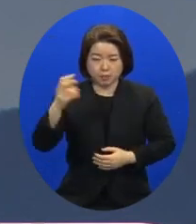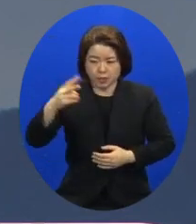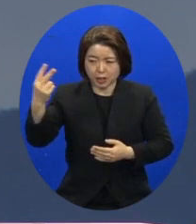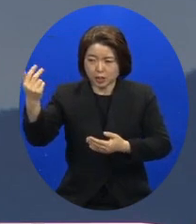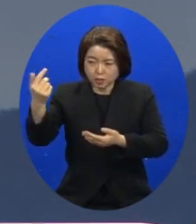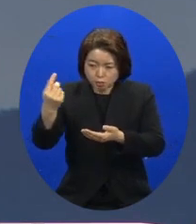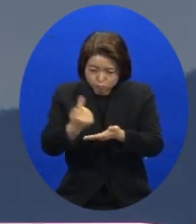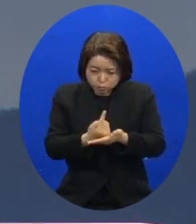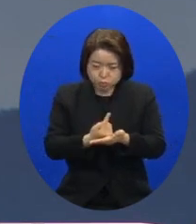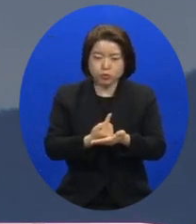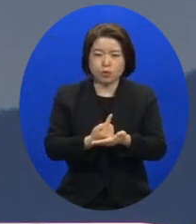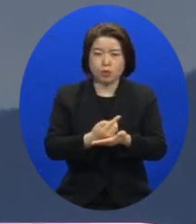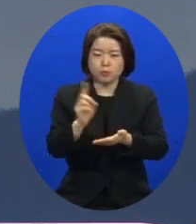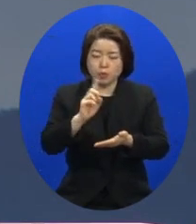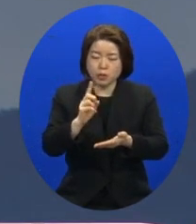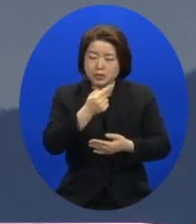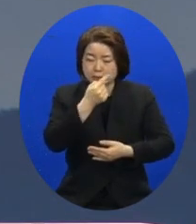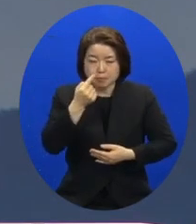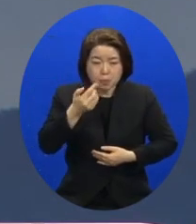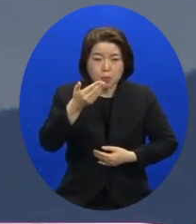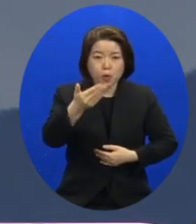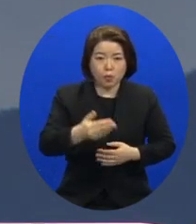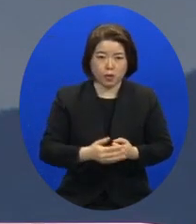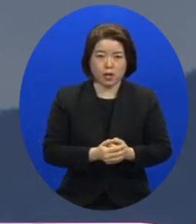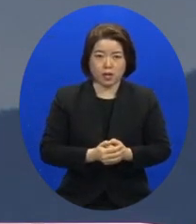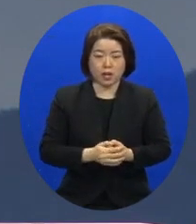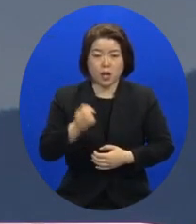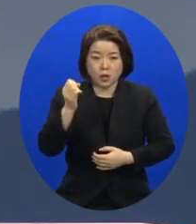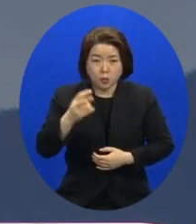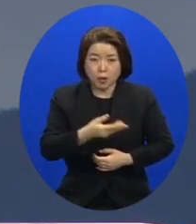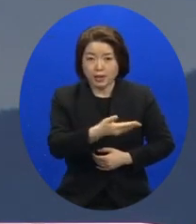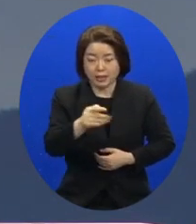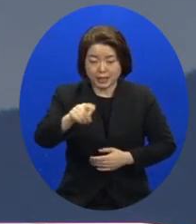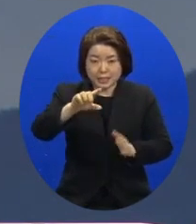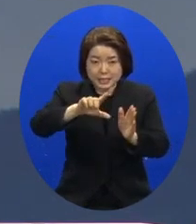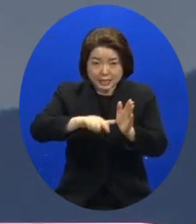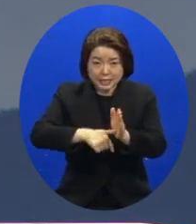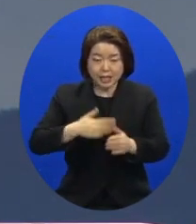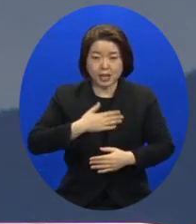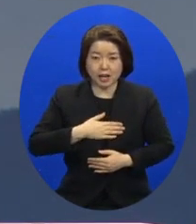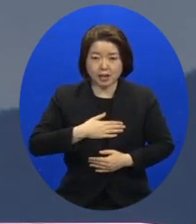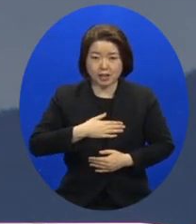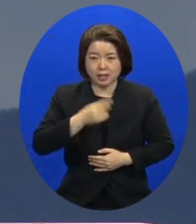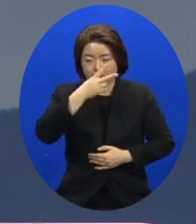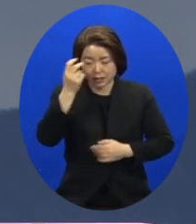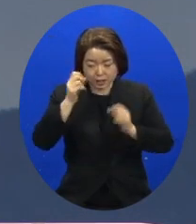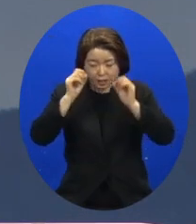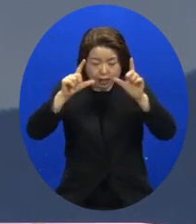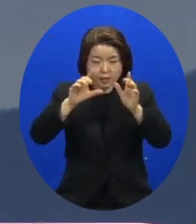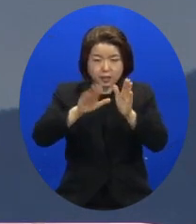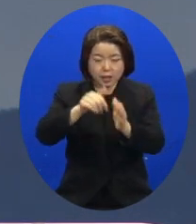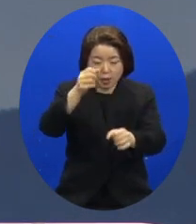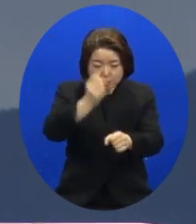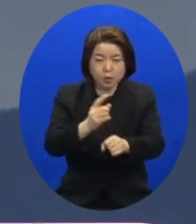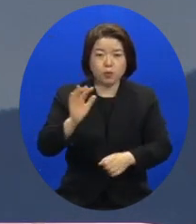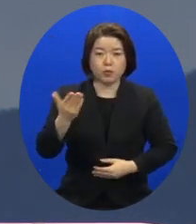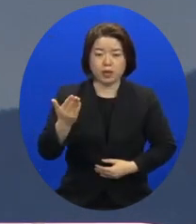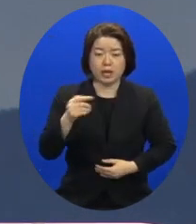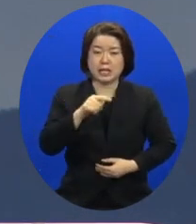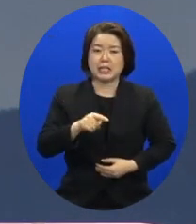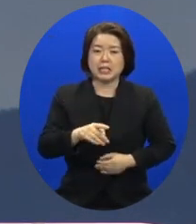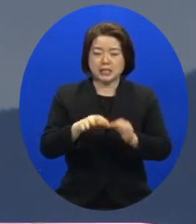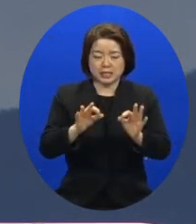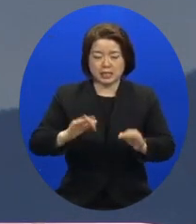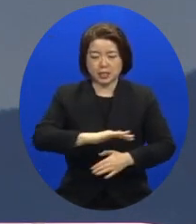신앙인가를 보여줍니다. 또한 너희가 이 시기를 알거니와 자다가 깰 때가 벌써 되었으니 이는